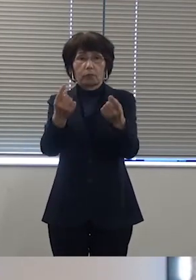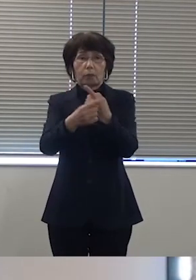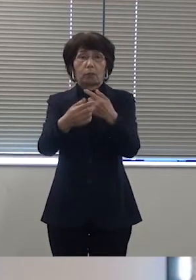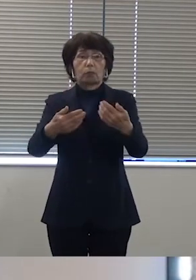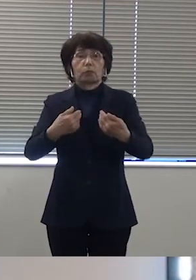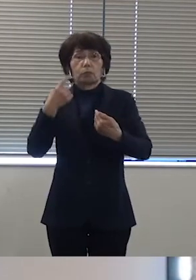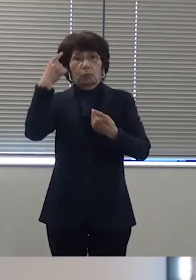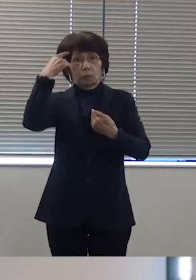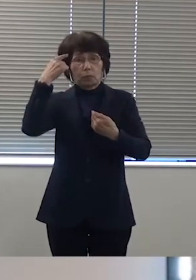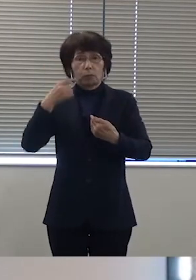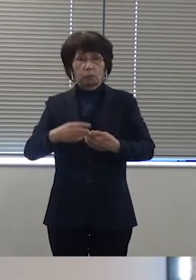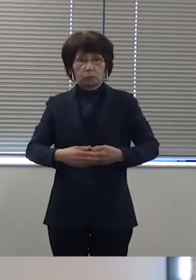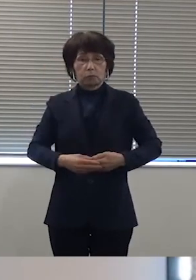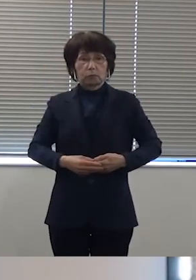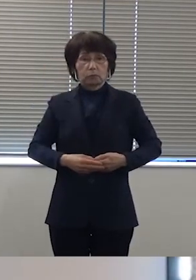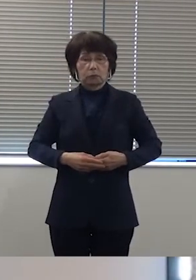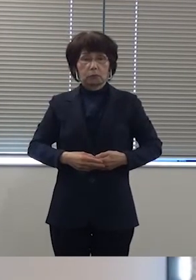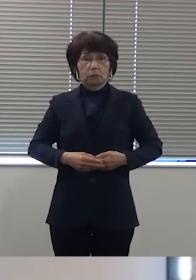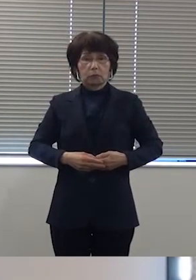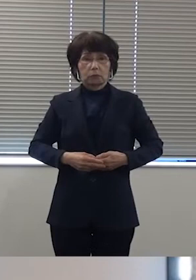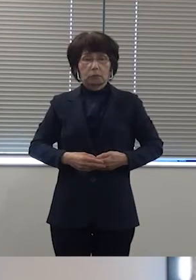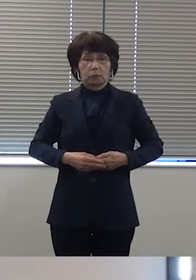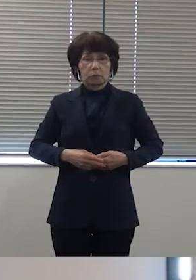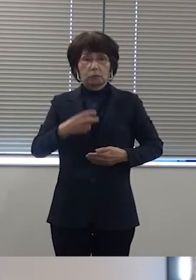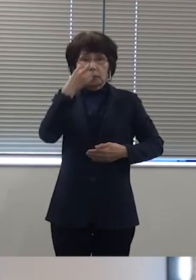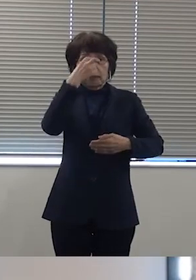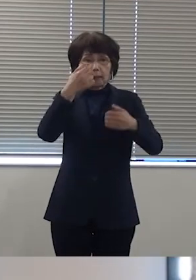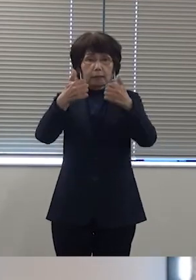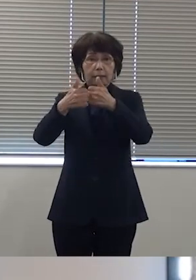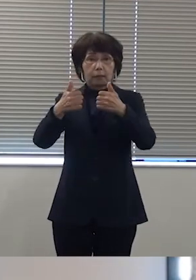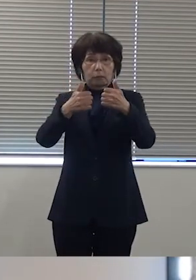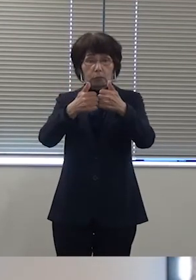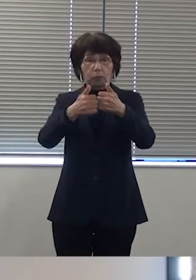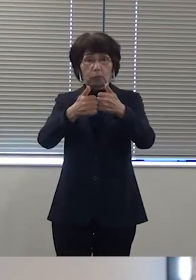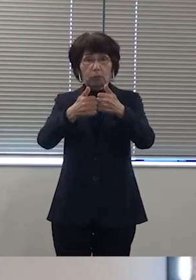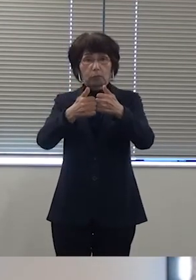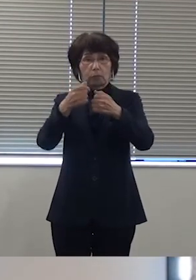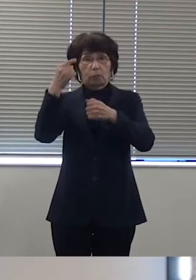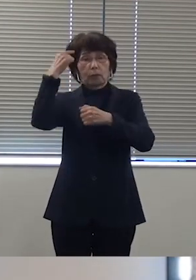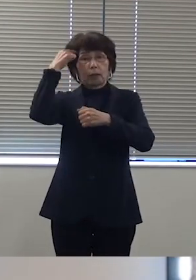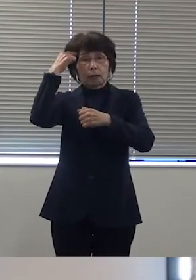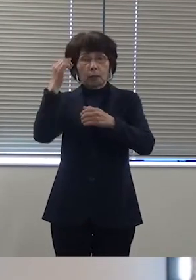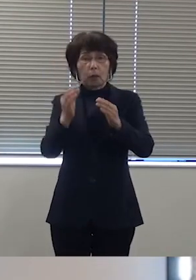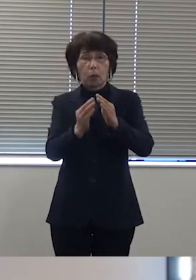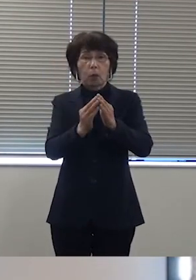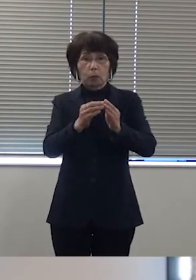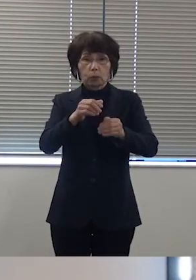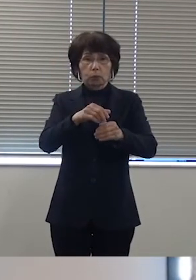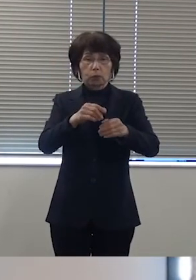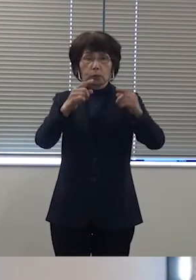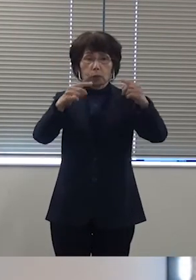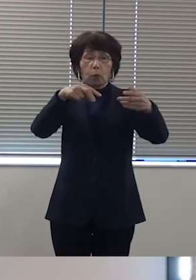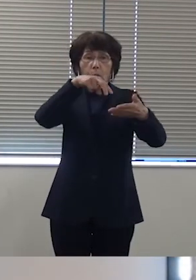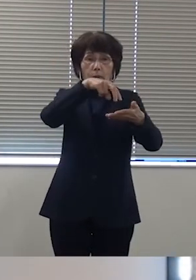の保育施設は再編を含めた検討していくということは念頭にあるということで構いません